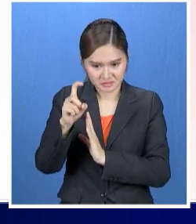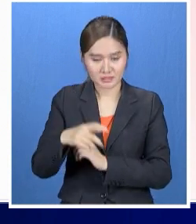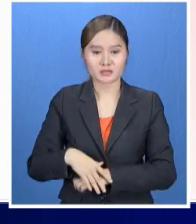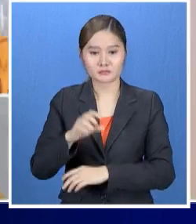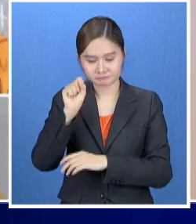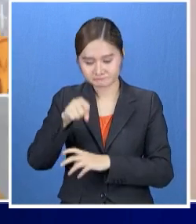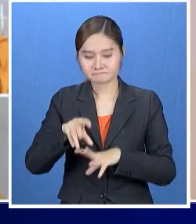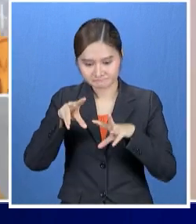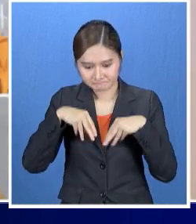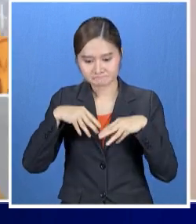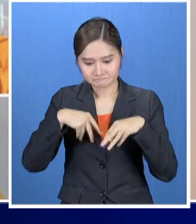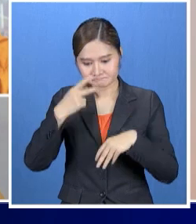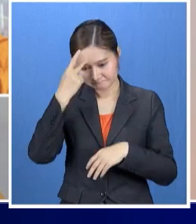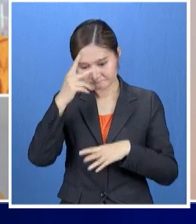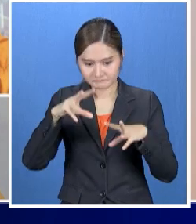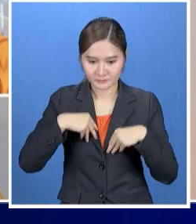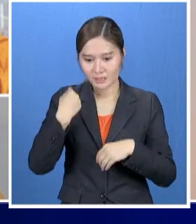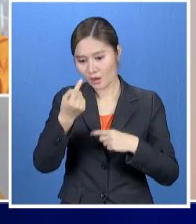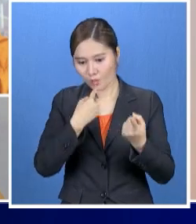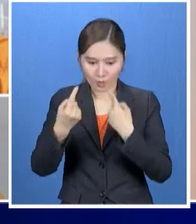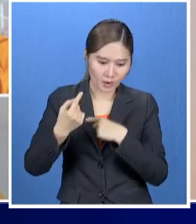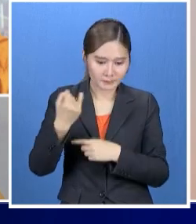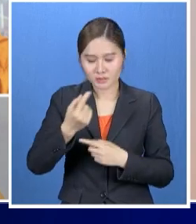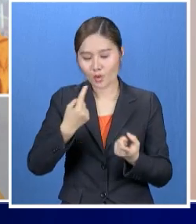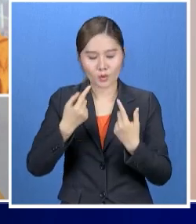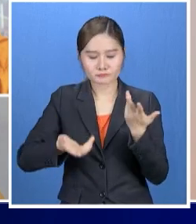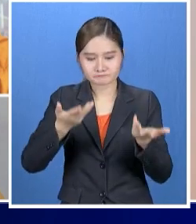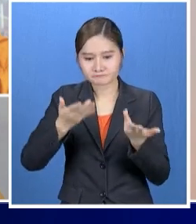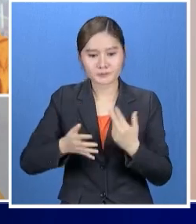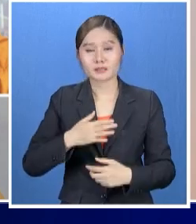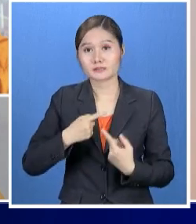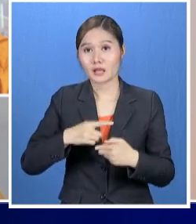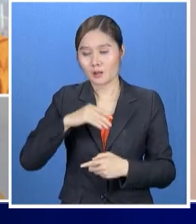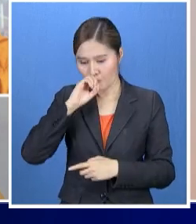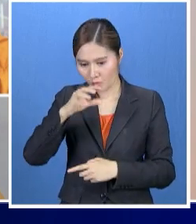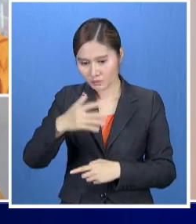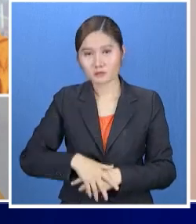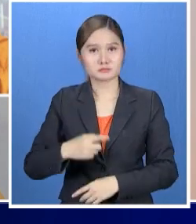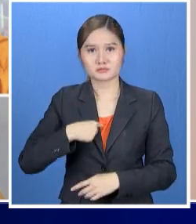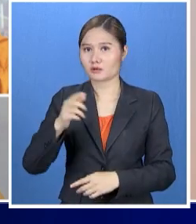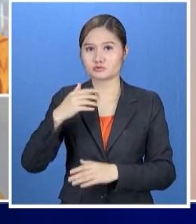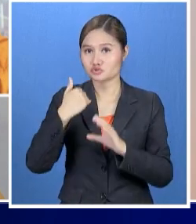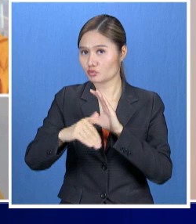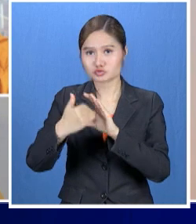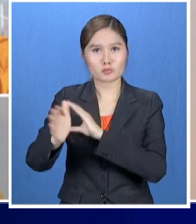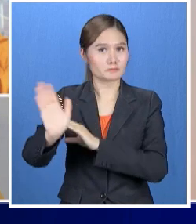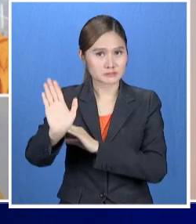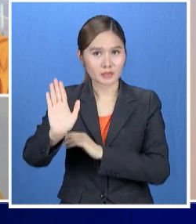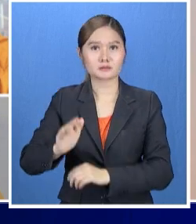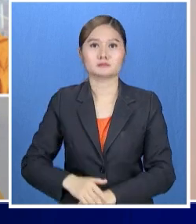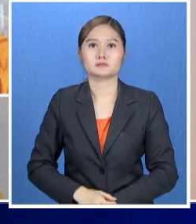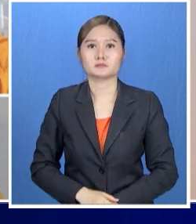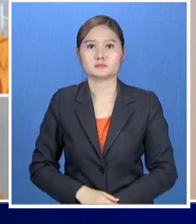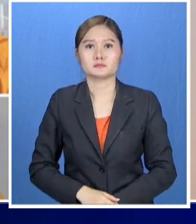องก้มหน้าก้มตารับกรรมไปใครว่าชั่วก็ว่าไปแต่ท่านก็ยืนยันฮะว่าไม่ใช่ท่านที่ส่งแชทลักษ